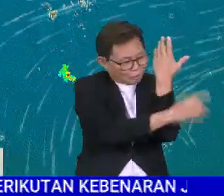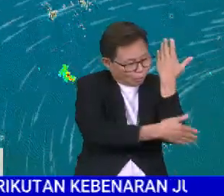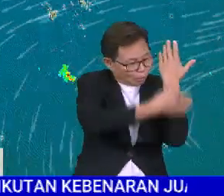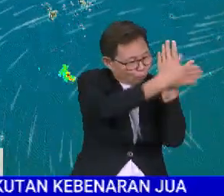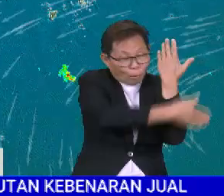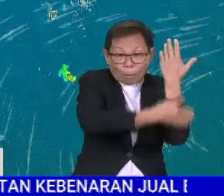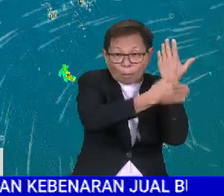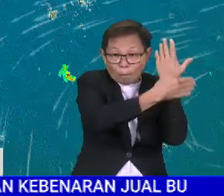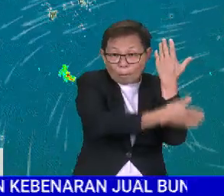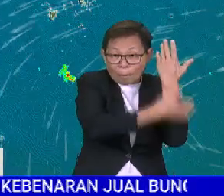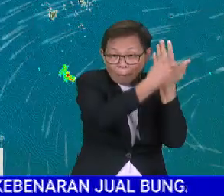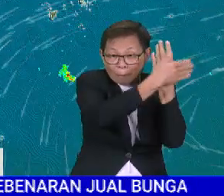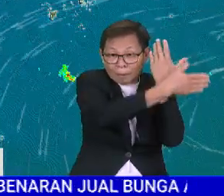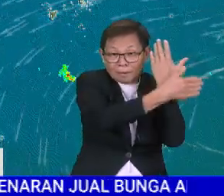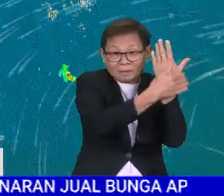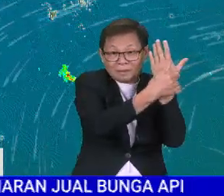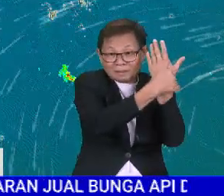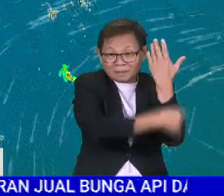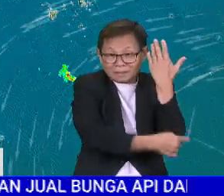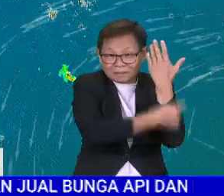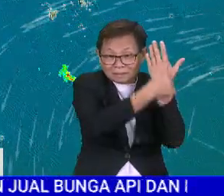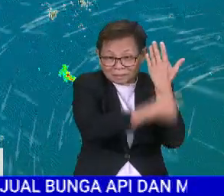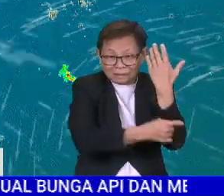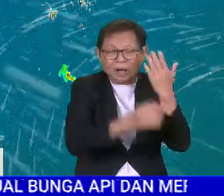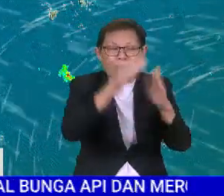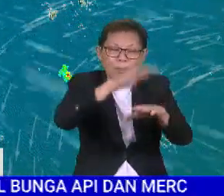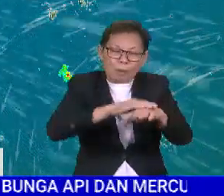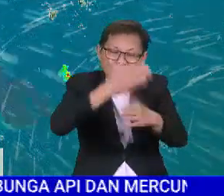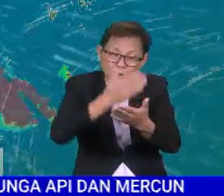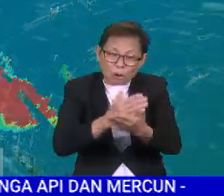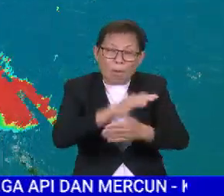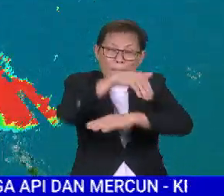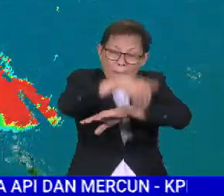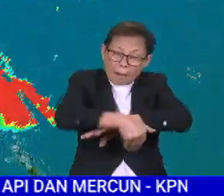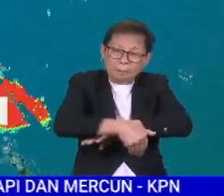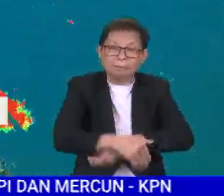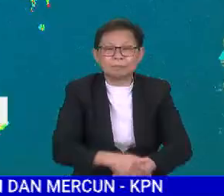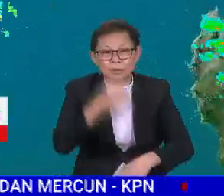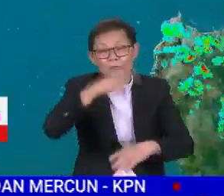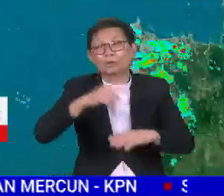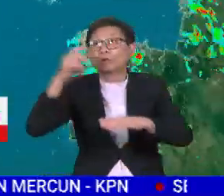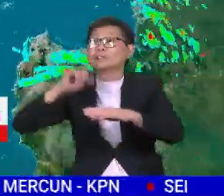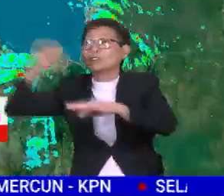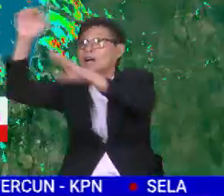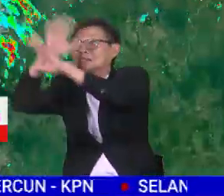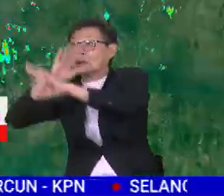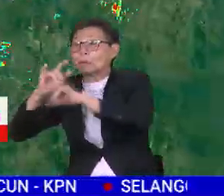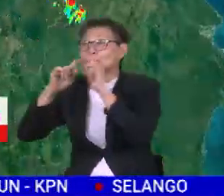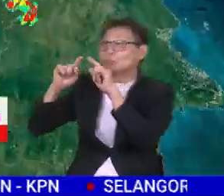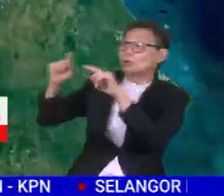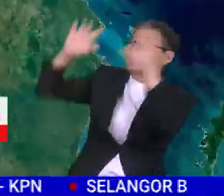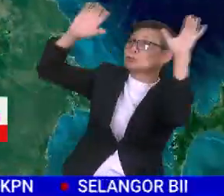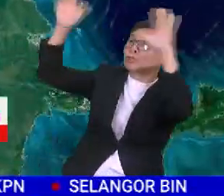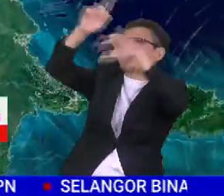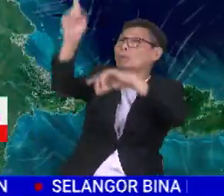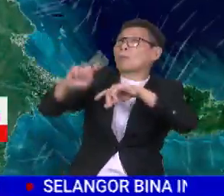yang dijangka akan beransur reda menjelang tengah malam nanti. Untuk tinjauan cuaca bagi negeri Sabah dan Sarawak pula melihatkan cuaca